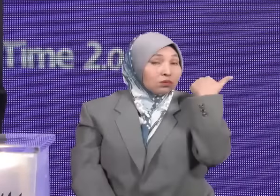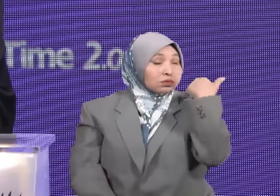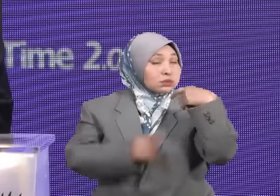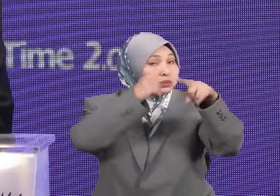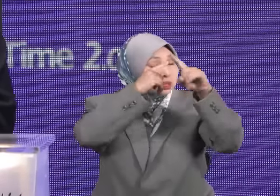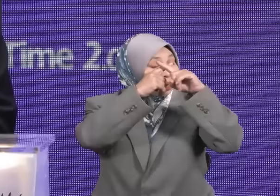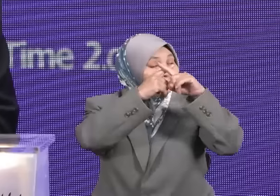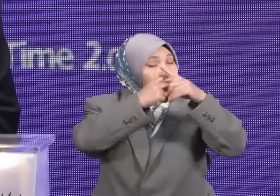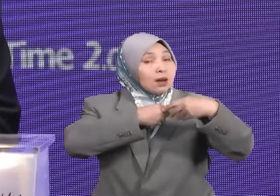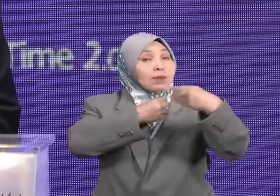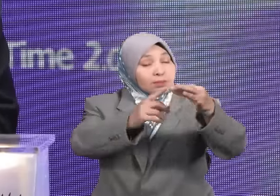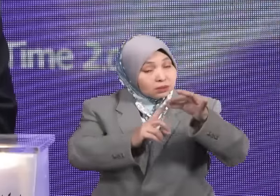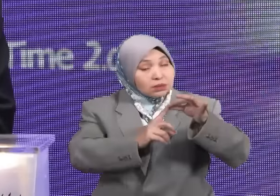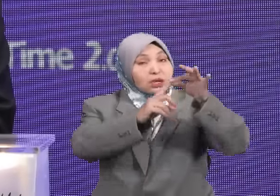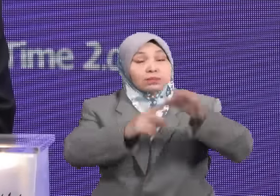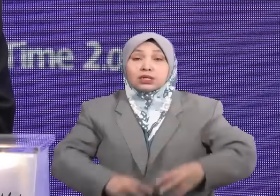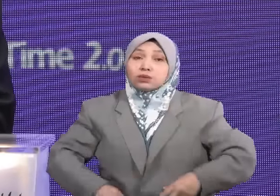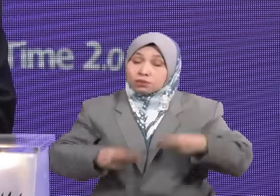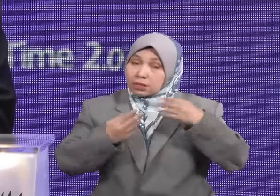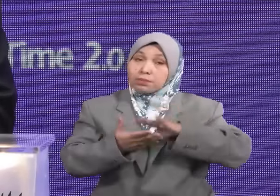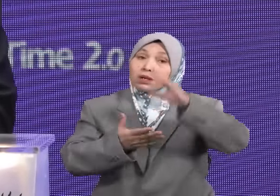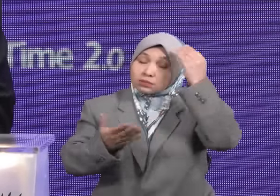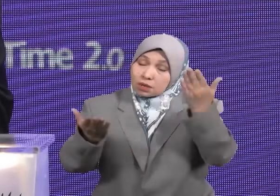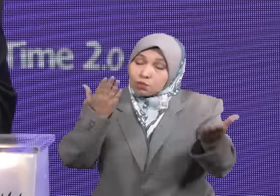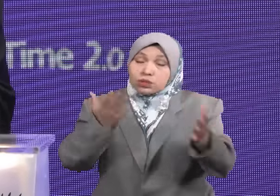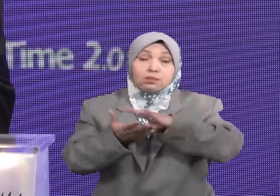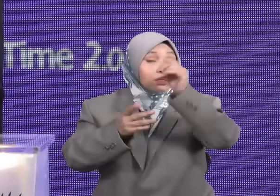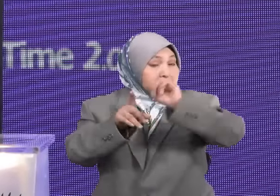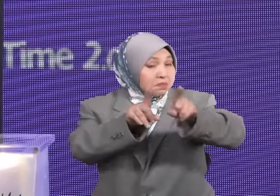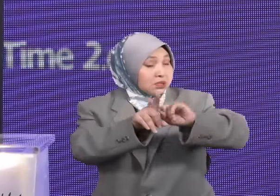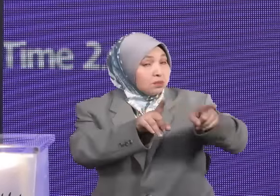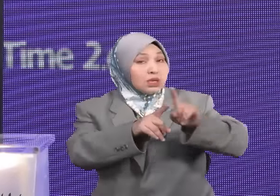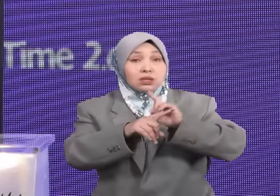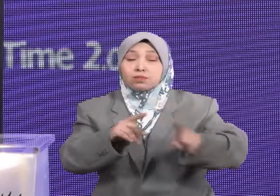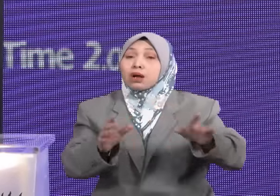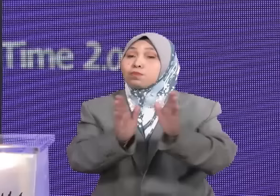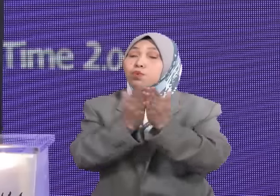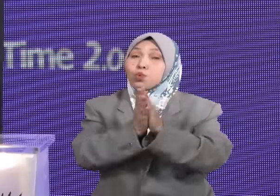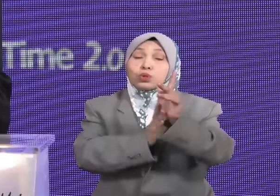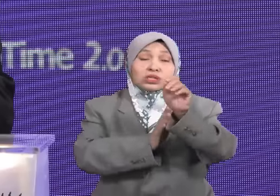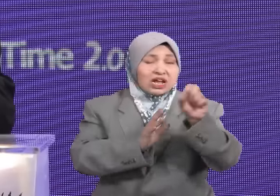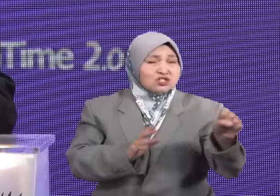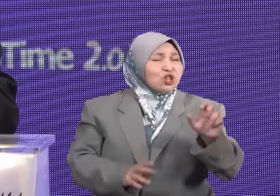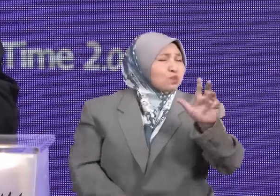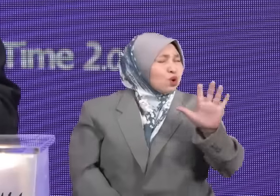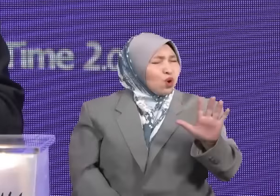dalam memberi keutamaan dalam hidup. Dia belajar, mungkin belajar macam-macam, buku teksnya 500, 600 muka surat itu